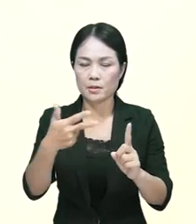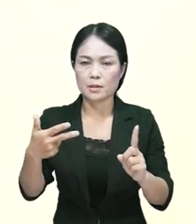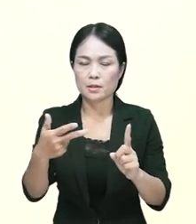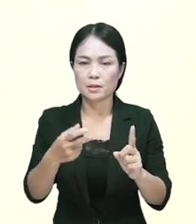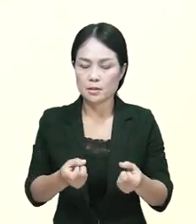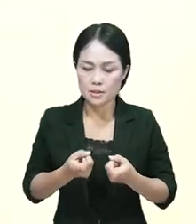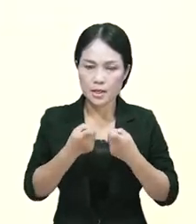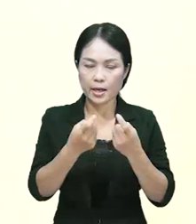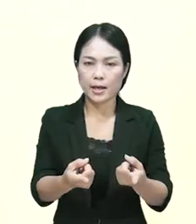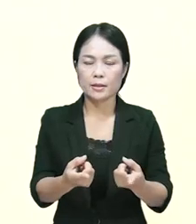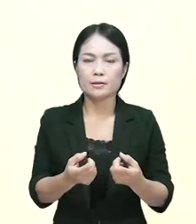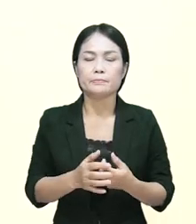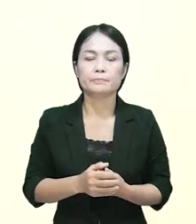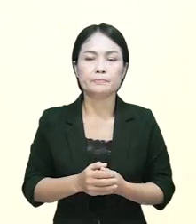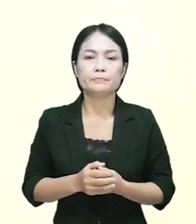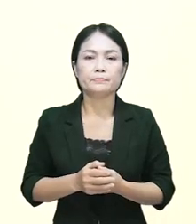ហេតុណាកូនចា